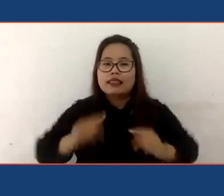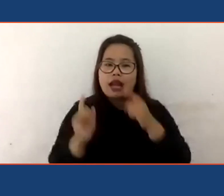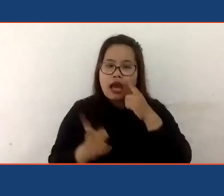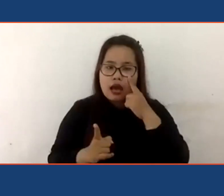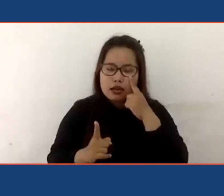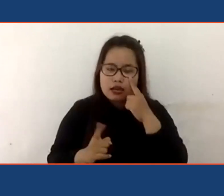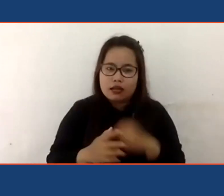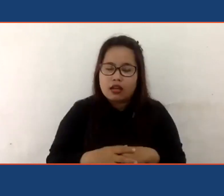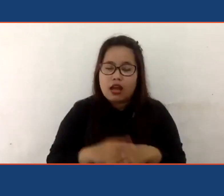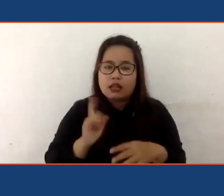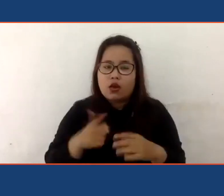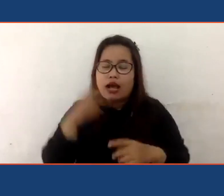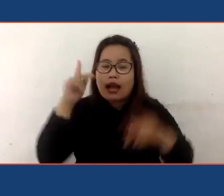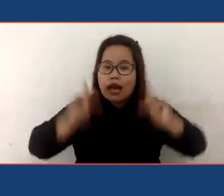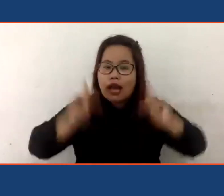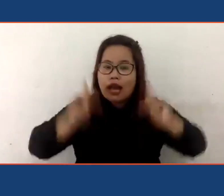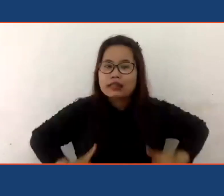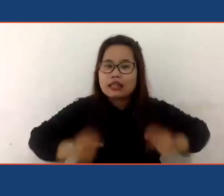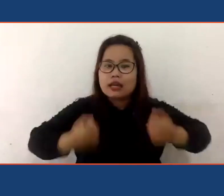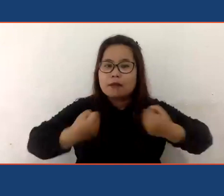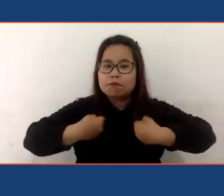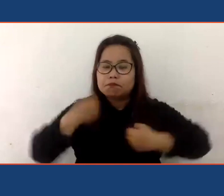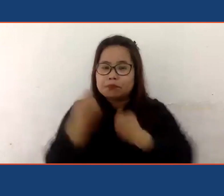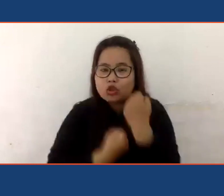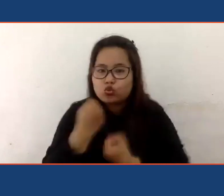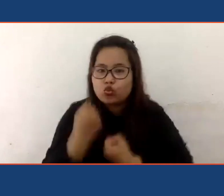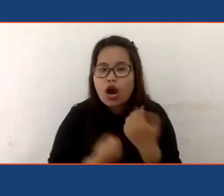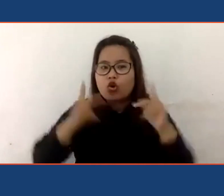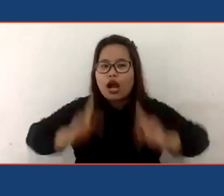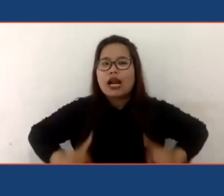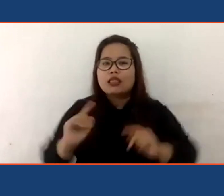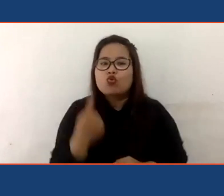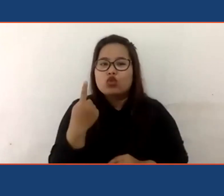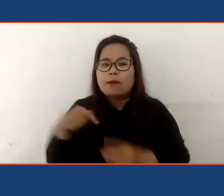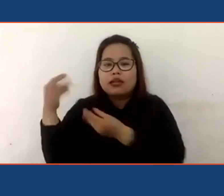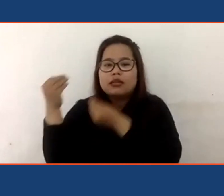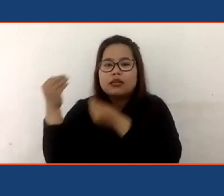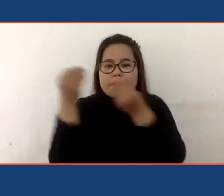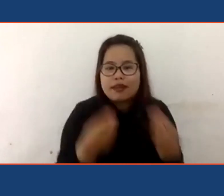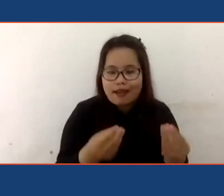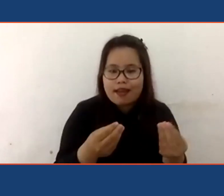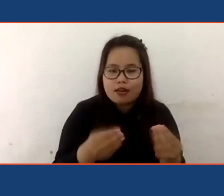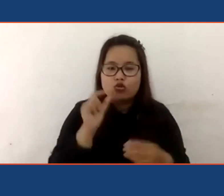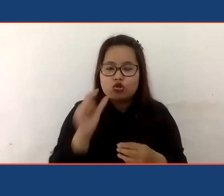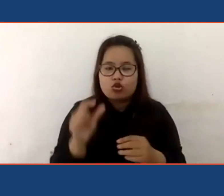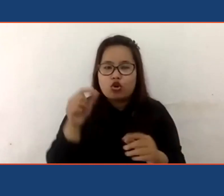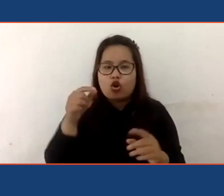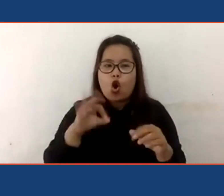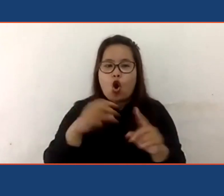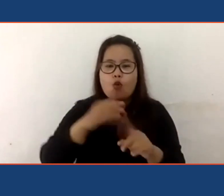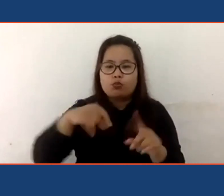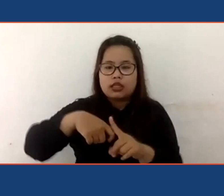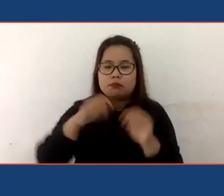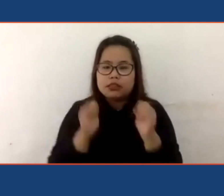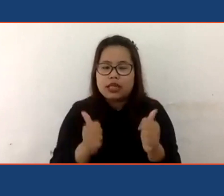karakter-karakter pejuang lalu karakter-karakter nama itu kami memberikan OMG Hai Bisa